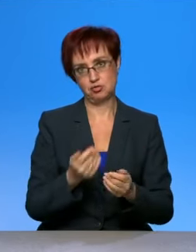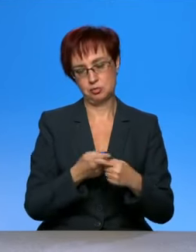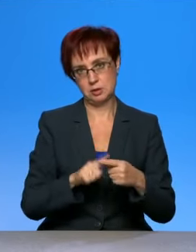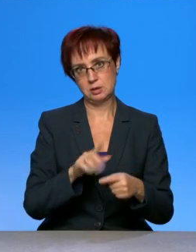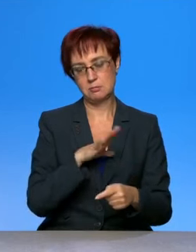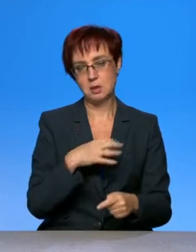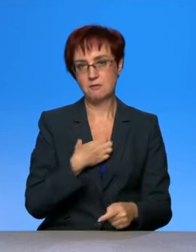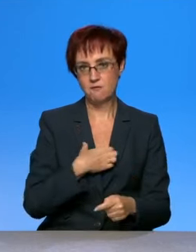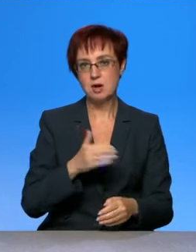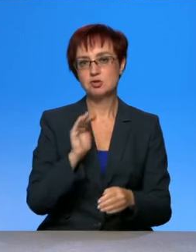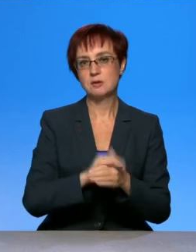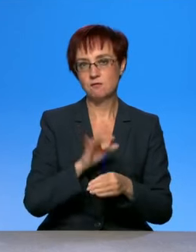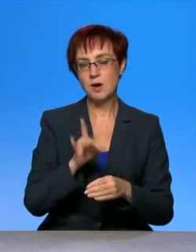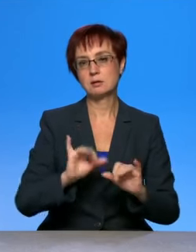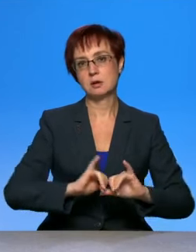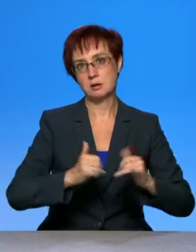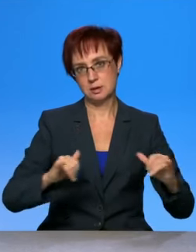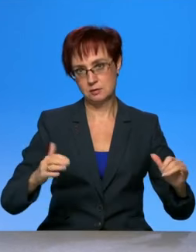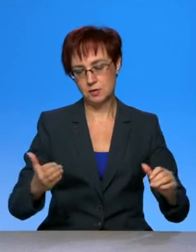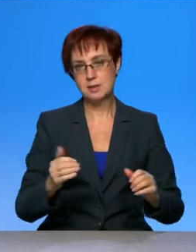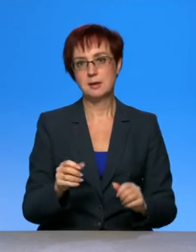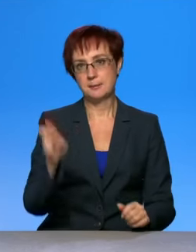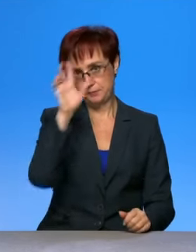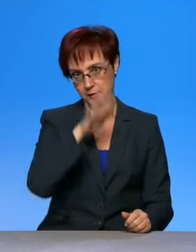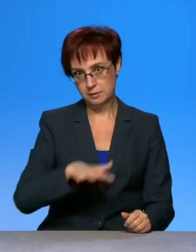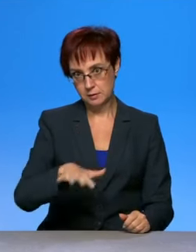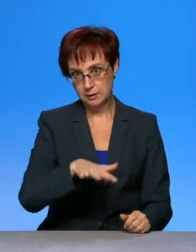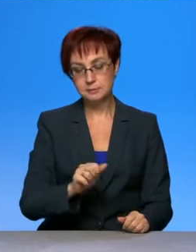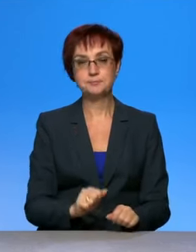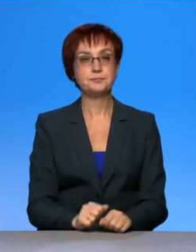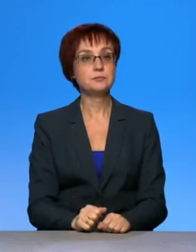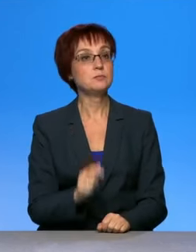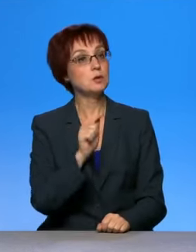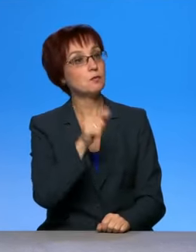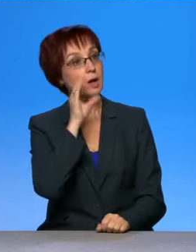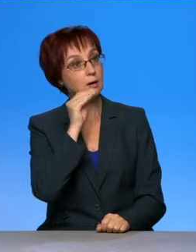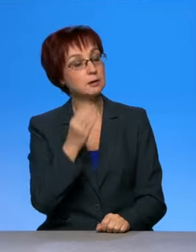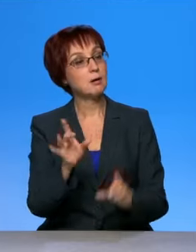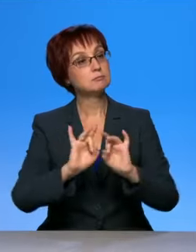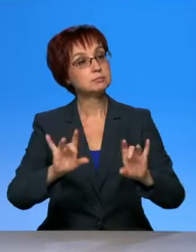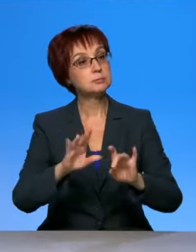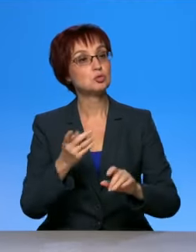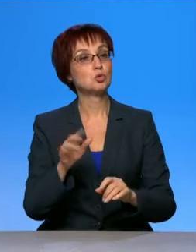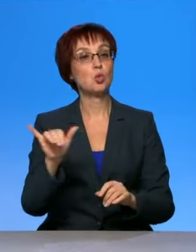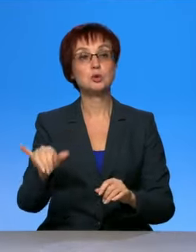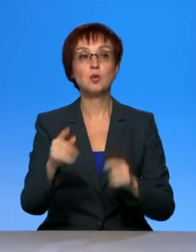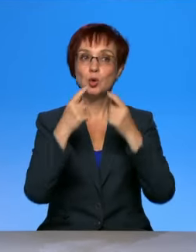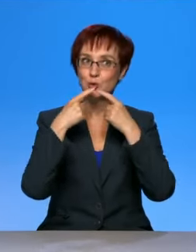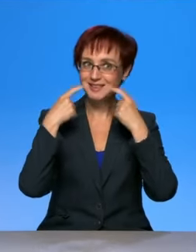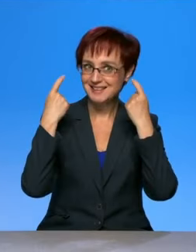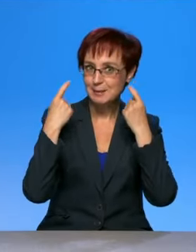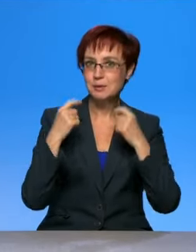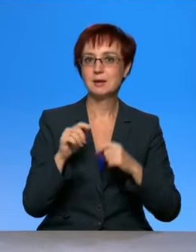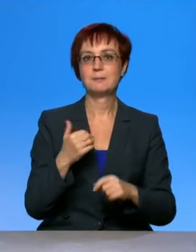всегда в нём с большим удовольствием Леонид Михайлович Вы когда говорили о его улыбке улыбке вели бранта портреты мы